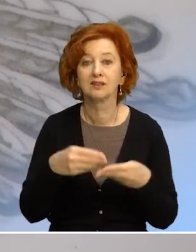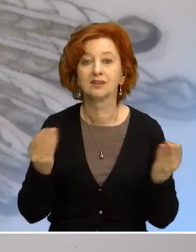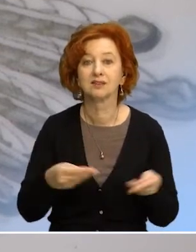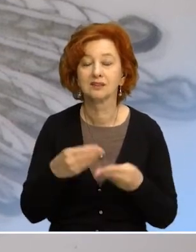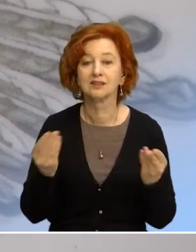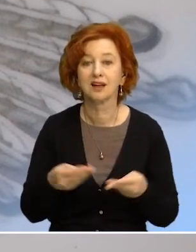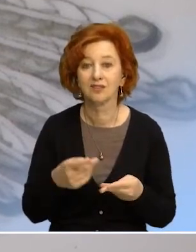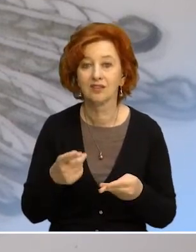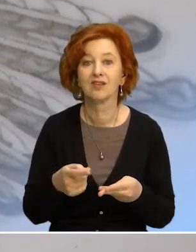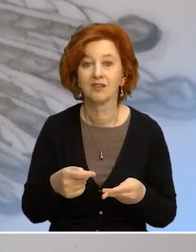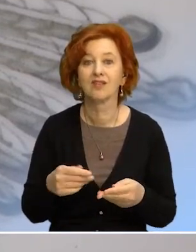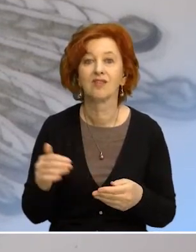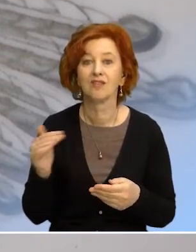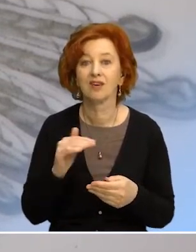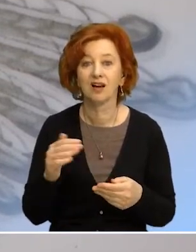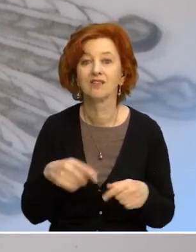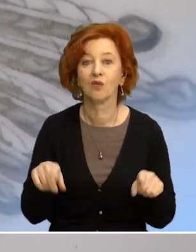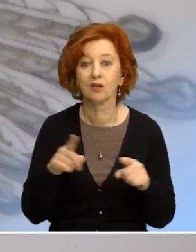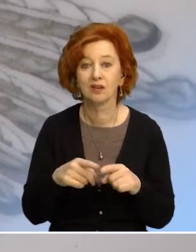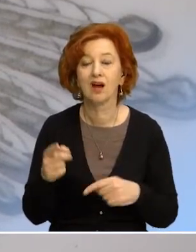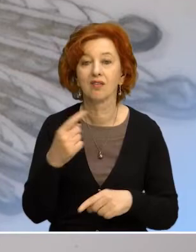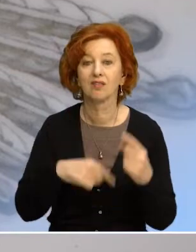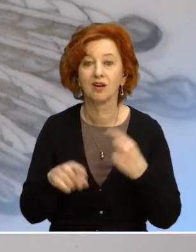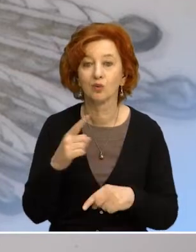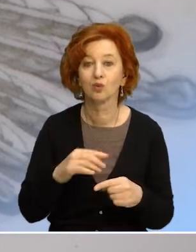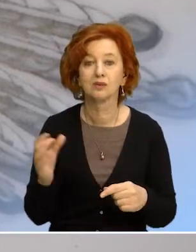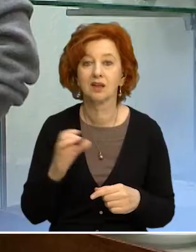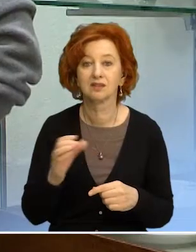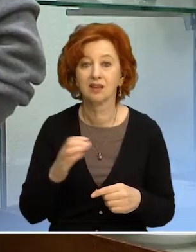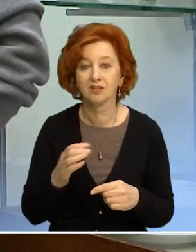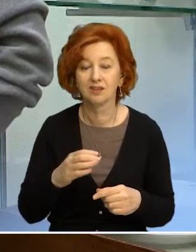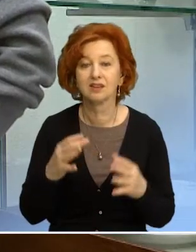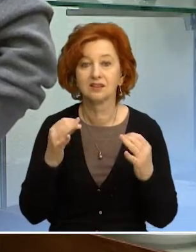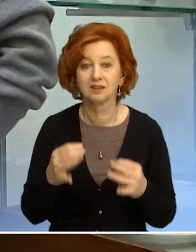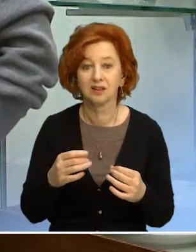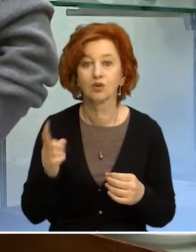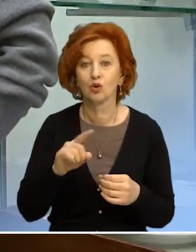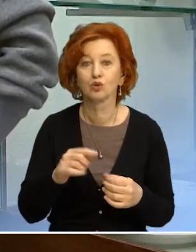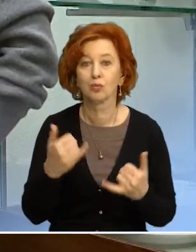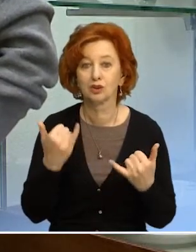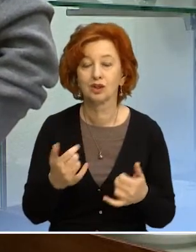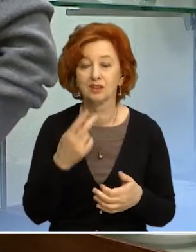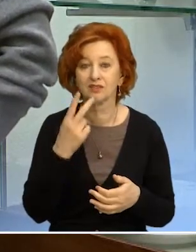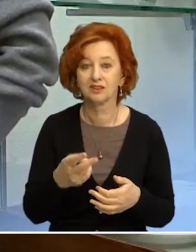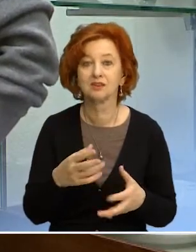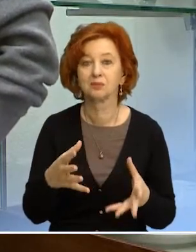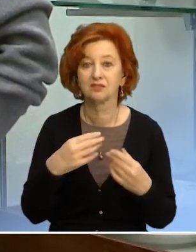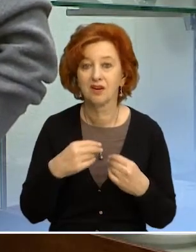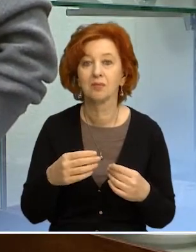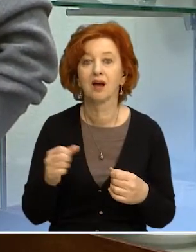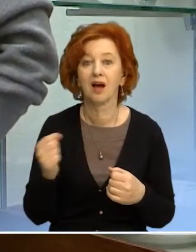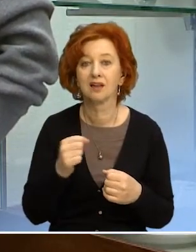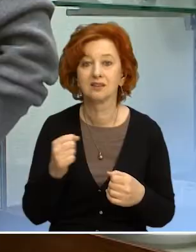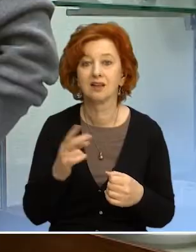сервизов производства фирмы Франца Гарднера. Вот так орденский сервиз, часть орденского сервиза, вот то, что мы с вами видим, часть